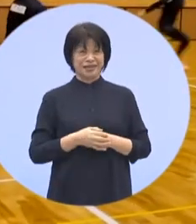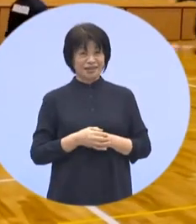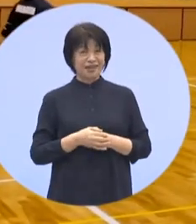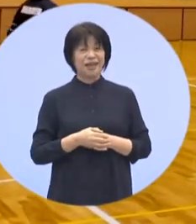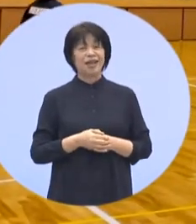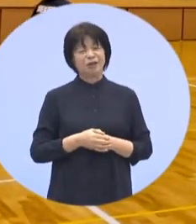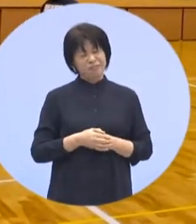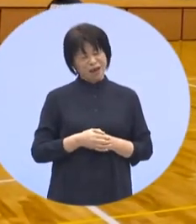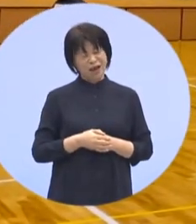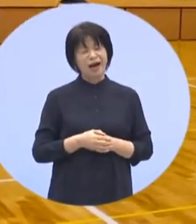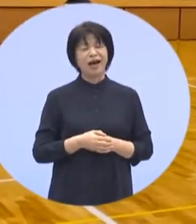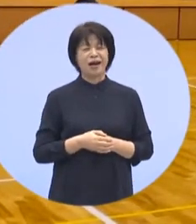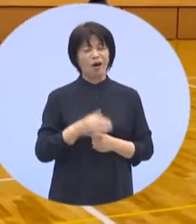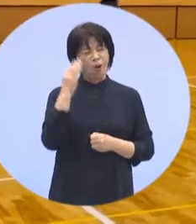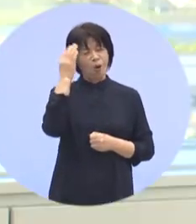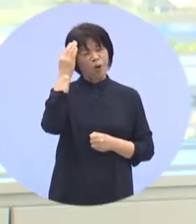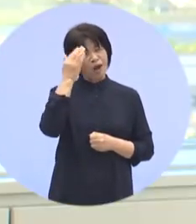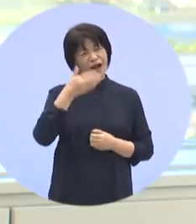方や